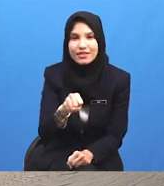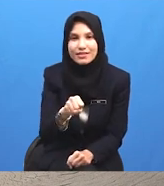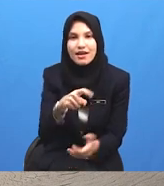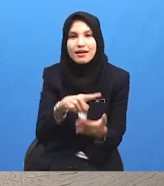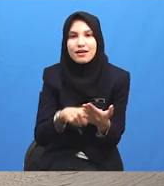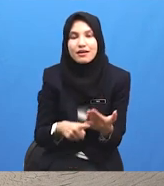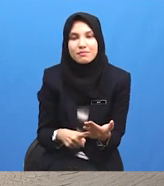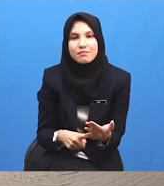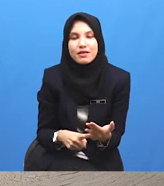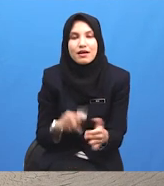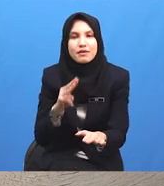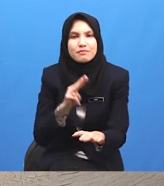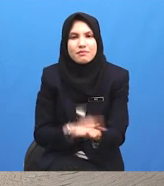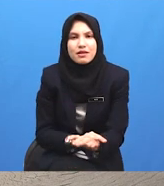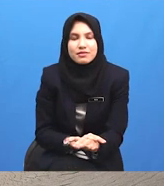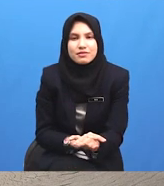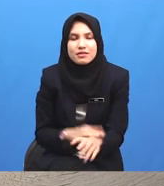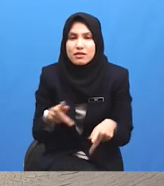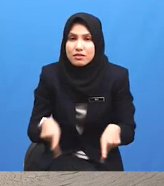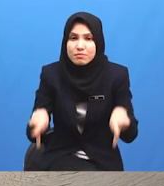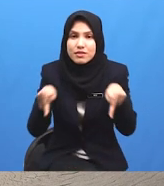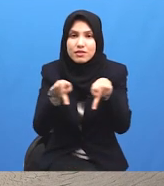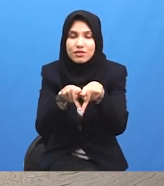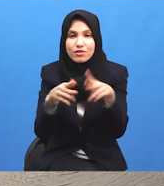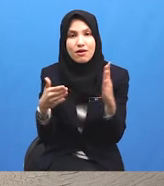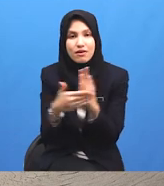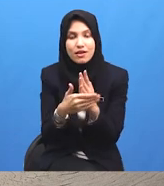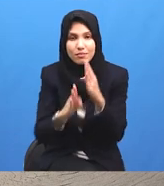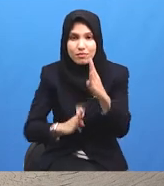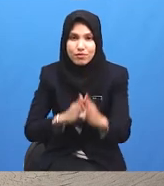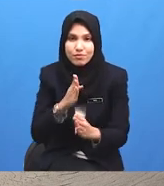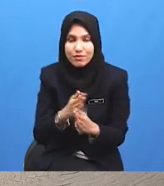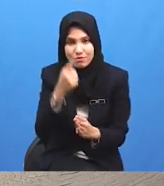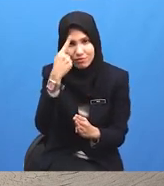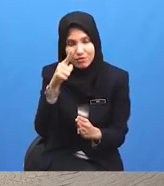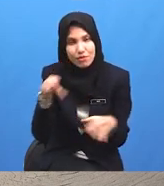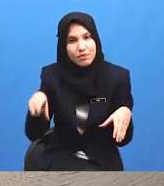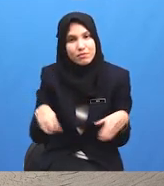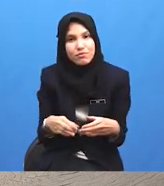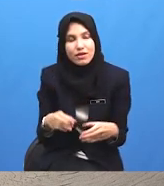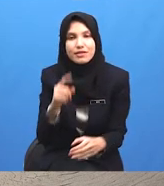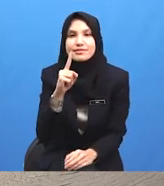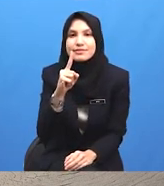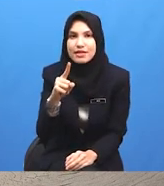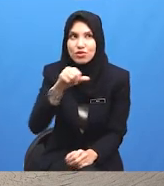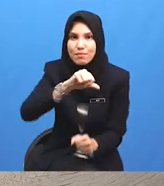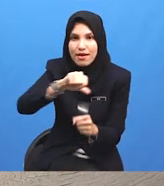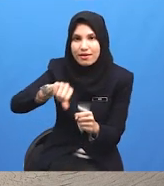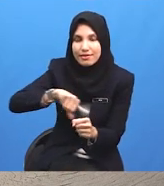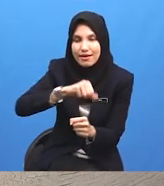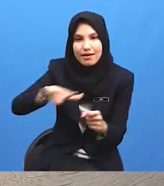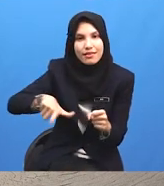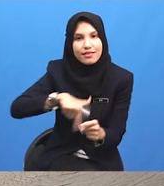Apakah tempoh masa yang diperlukan oleh bumi untuk membuat satu peredaran